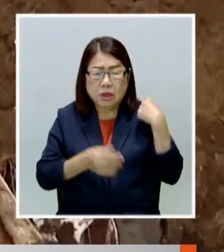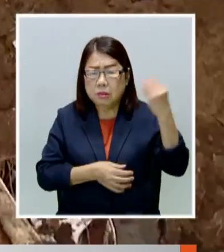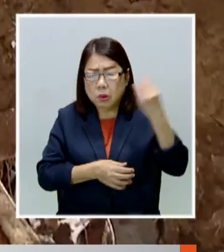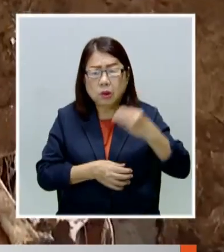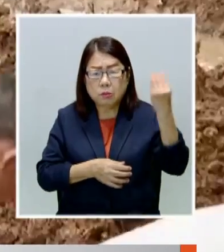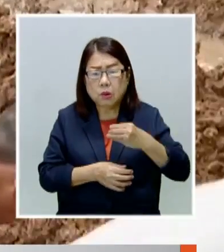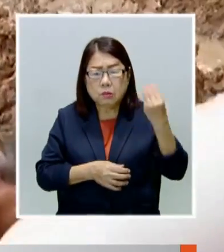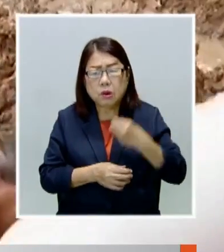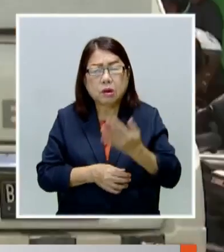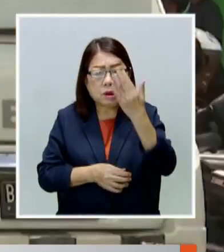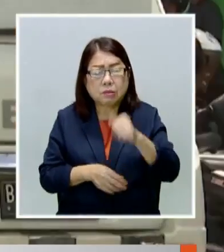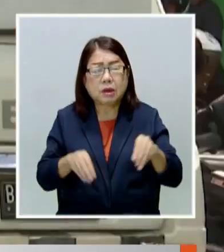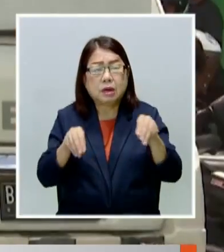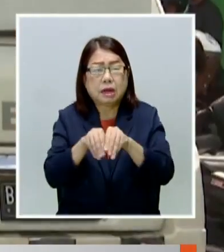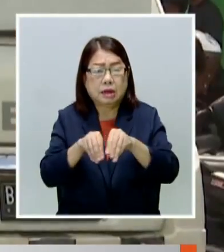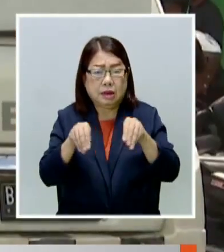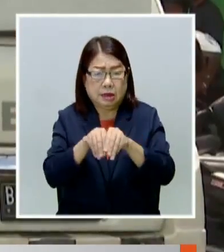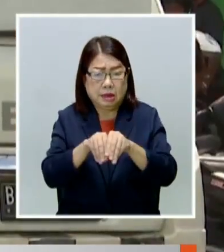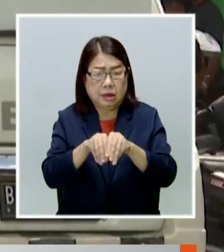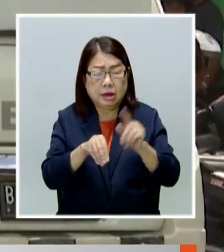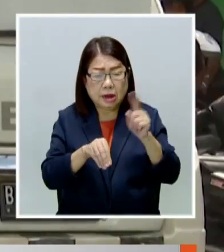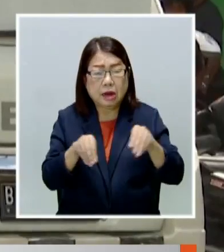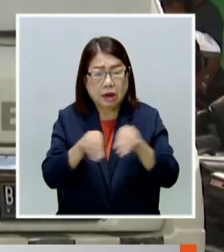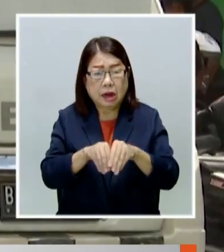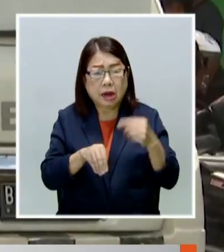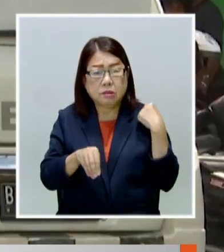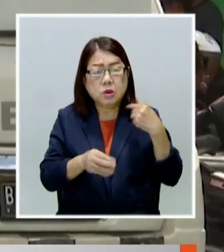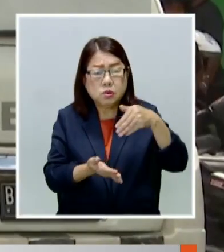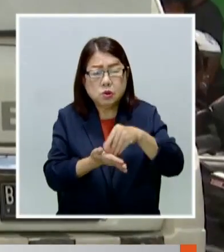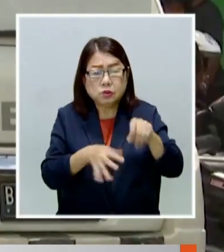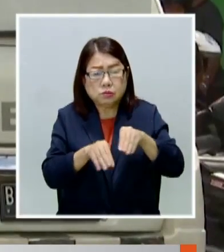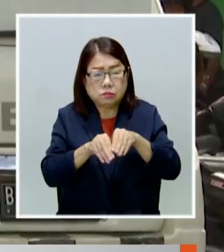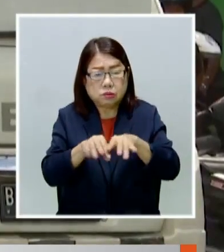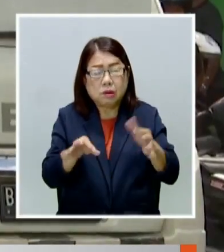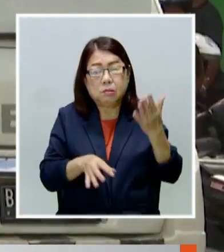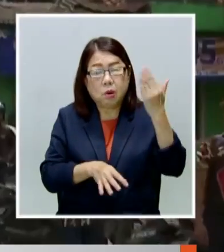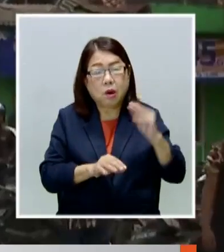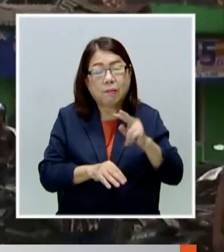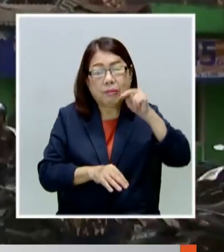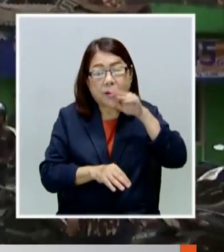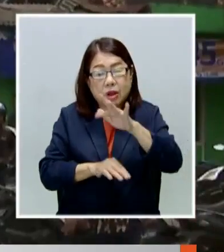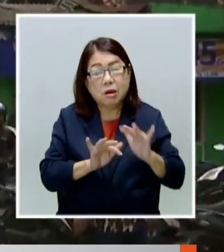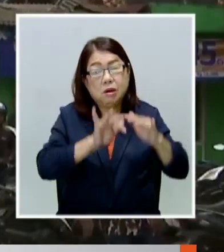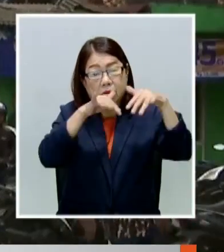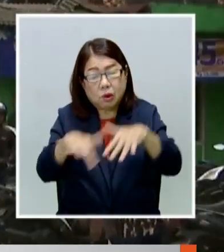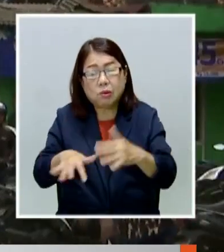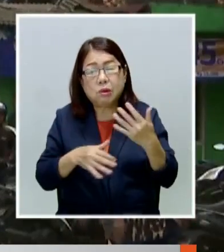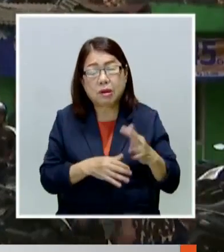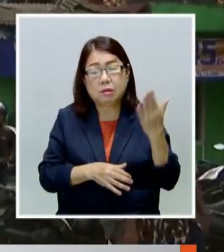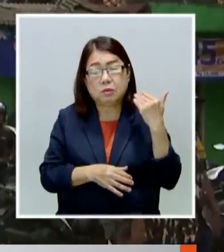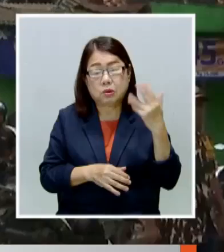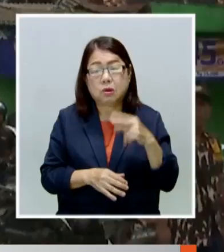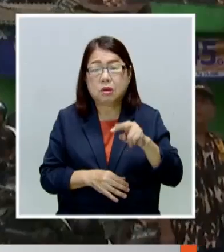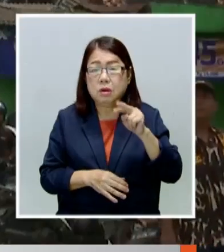เนื่องจากอยู่ในแนวพื้นที่วงแหวนแห่งไฟโดยมีประวัติเคยเกิดสึนามิเช่นกันซึ่งเมื่อปี2018ก็เกิดเหตุแผ่นดินไหว